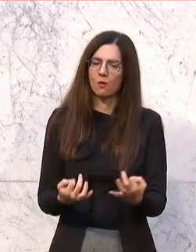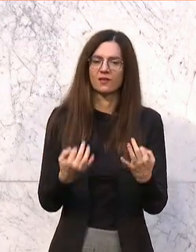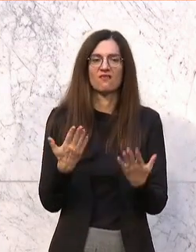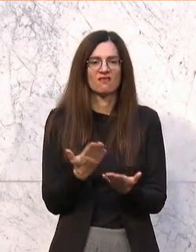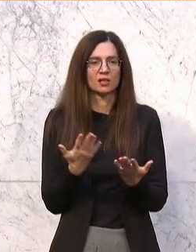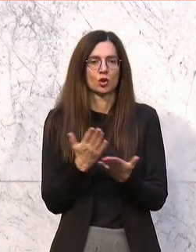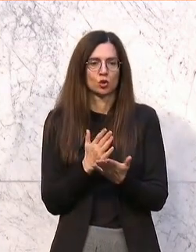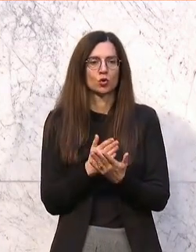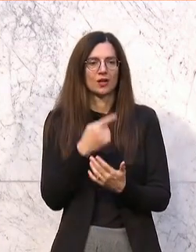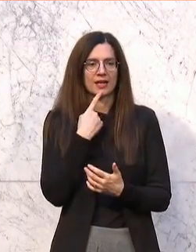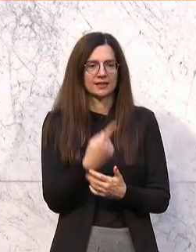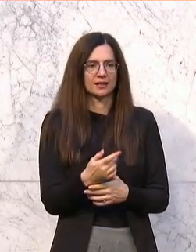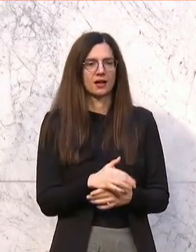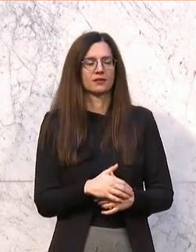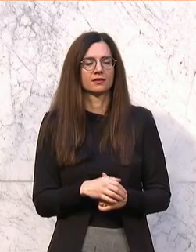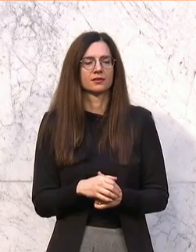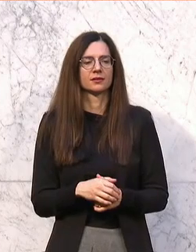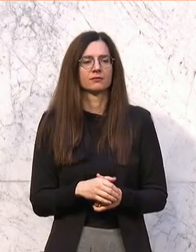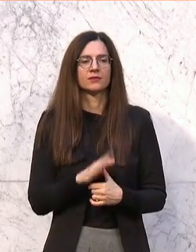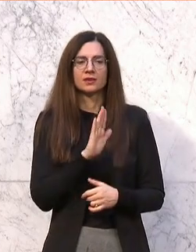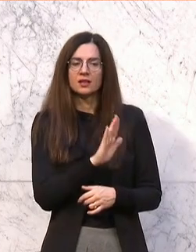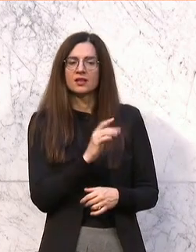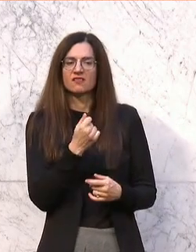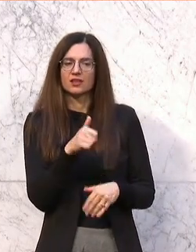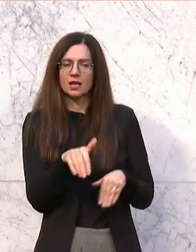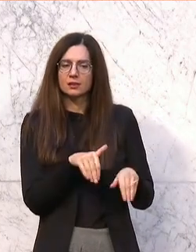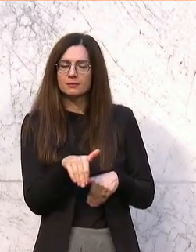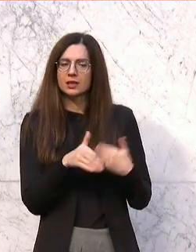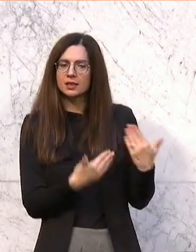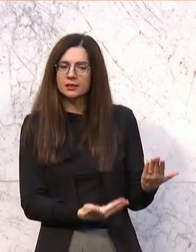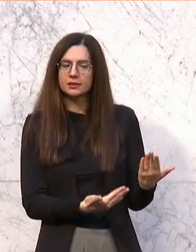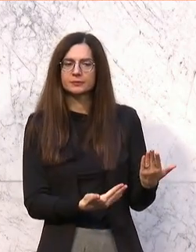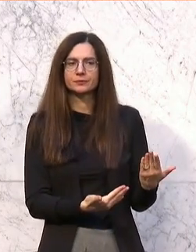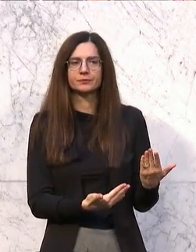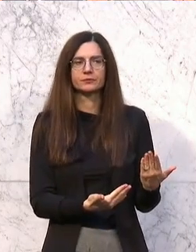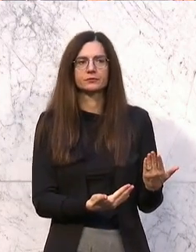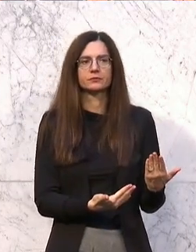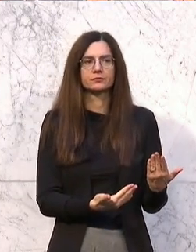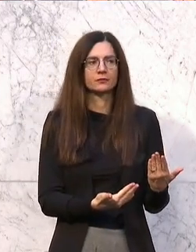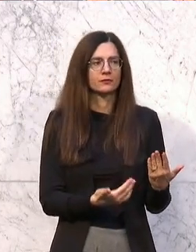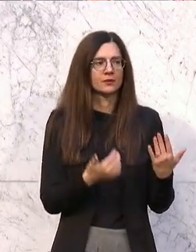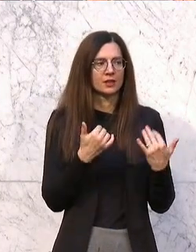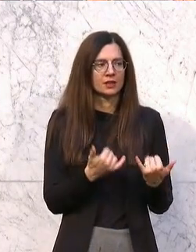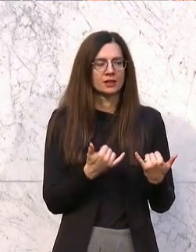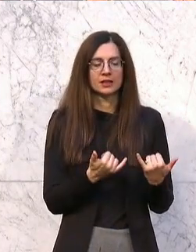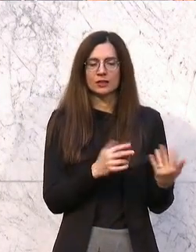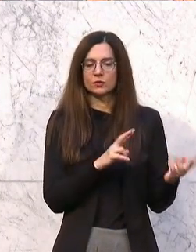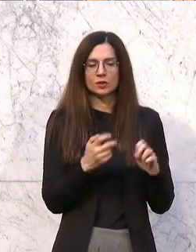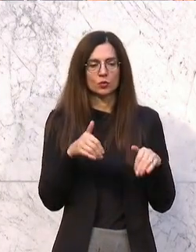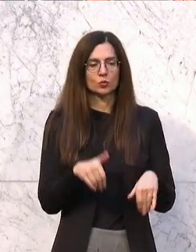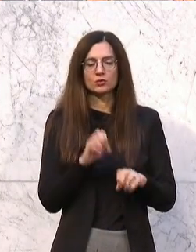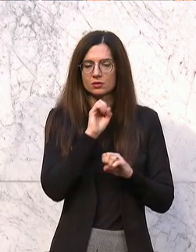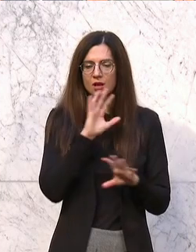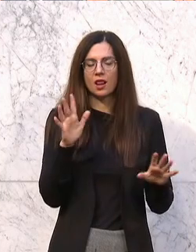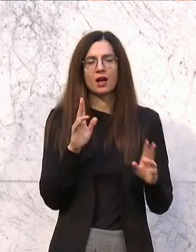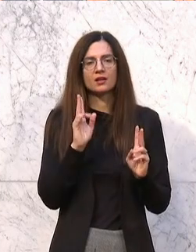meine Vorredner schon gesagt haben. Und Sie, Herr Finanzminister, als wissen wir, dass es jetzt umgesetzt hat werden müssen. Natürlich kann